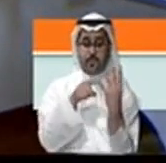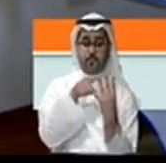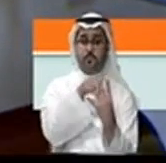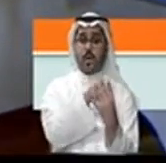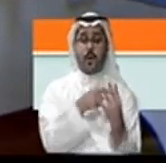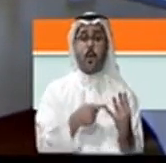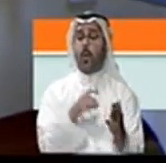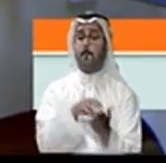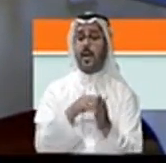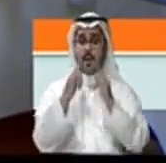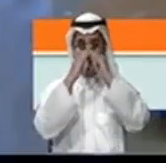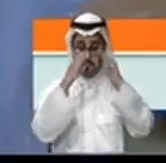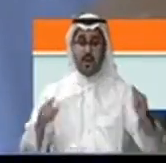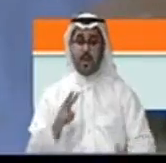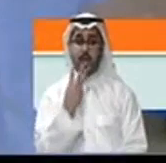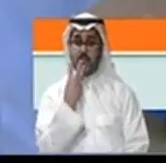السريرية